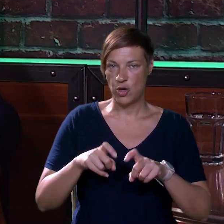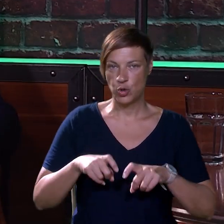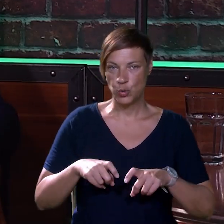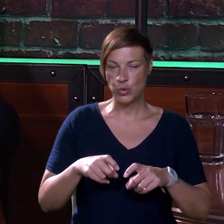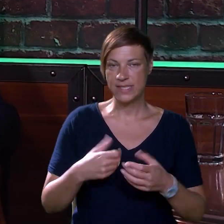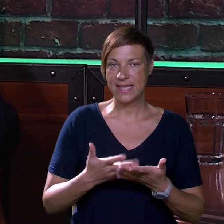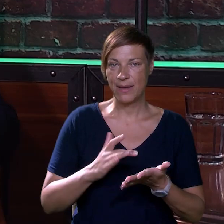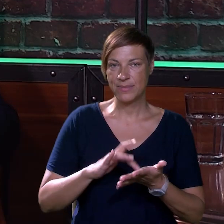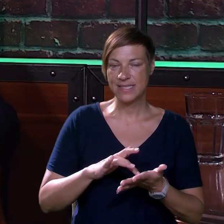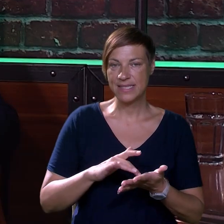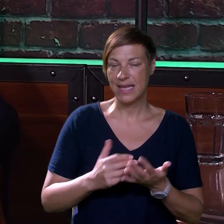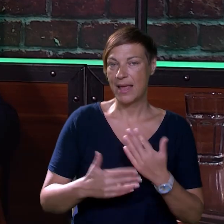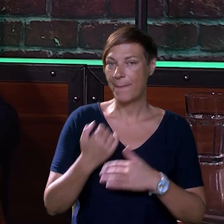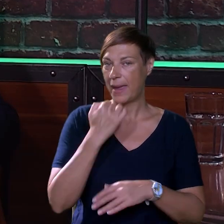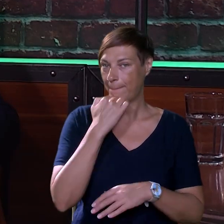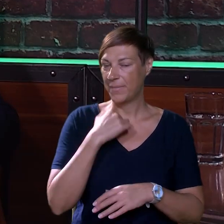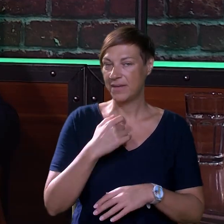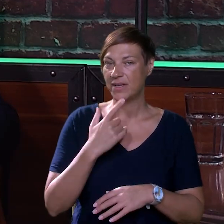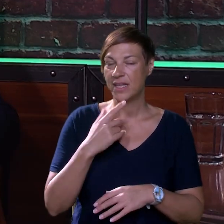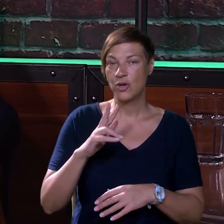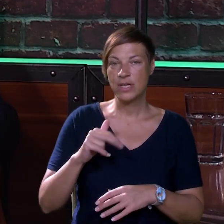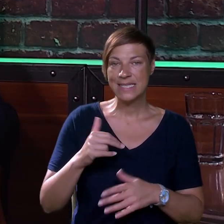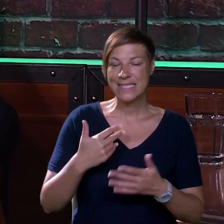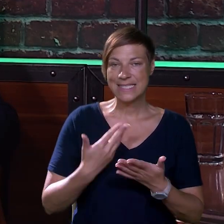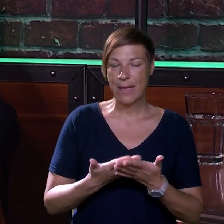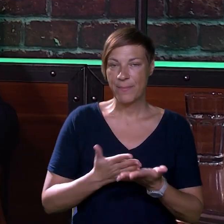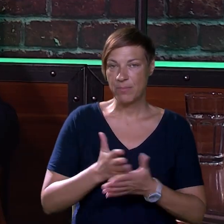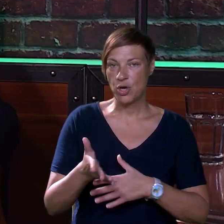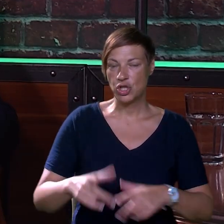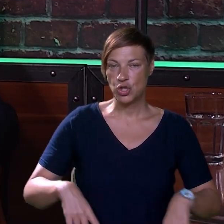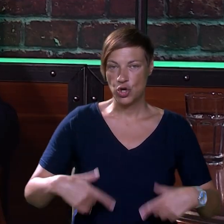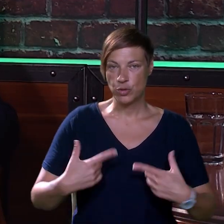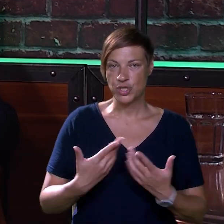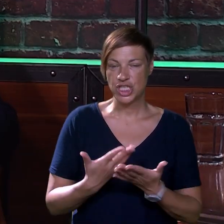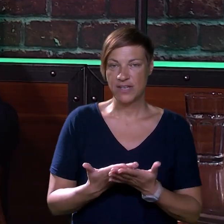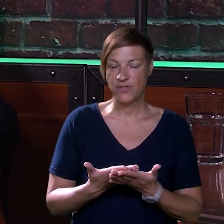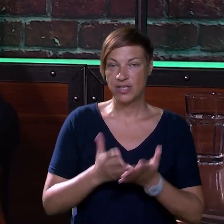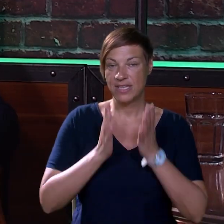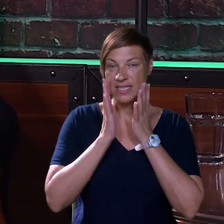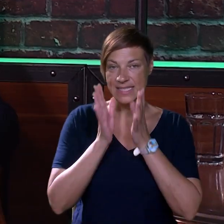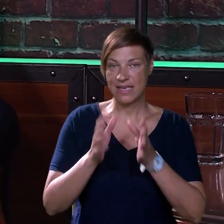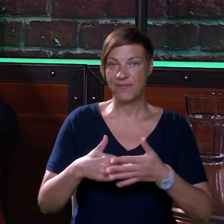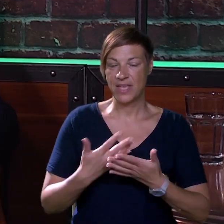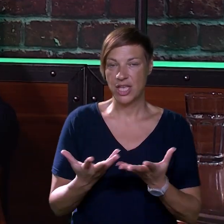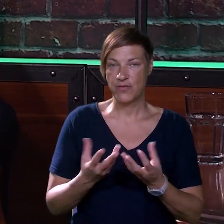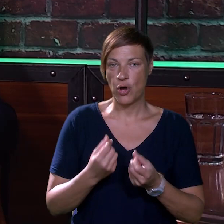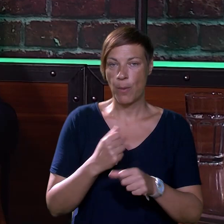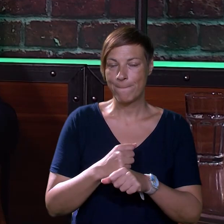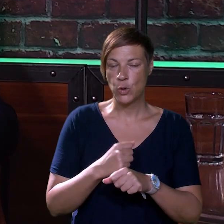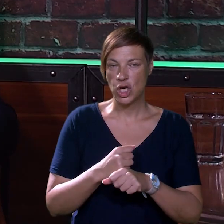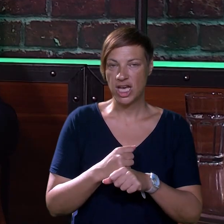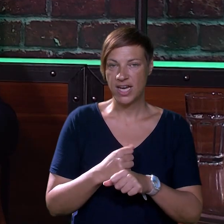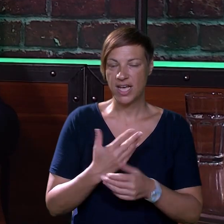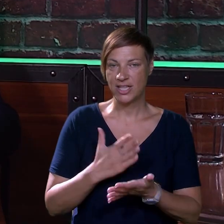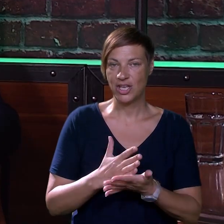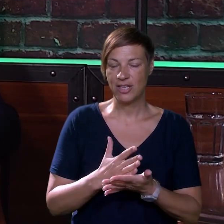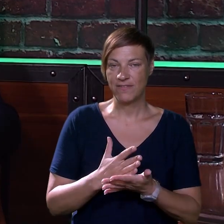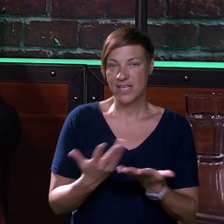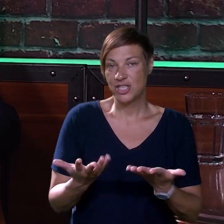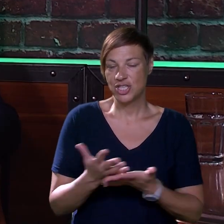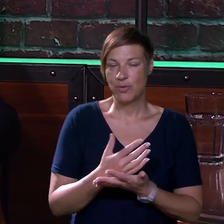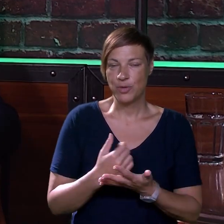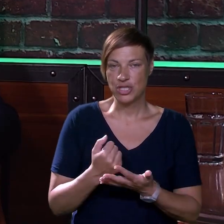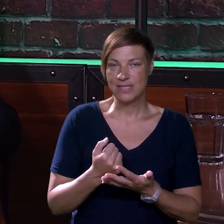odustajem. One ciljeve sve i privatne koje sam imao tokom života sam vjerovao u njih, jako puno radio i većinom